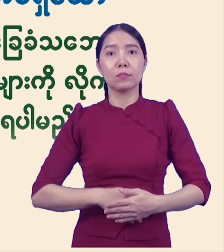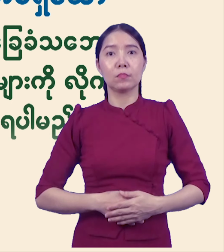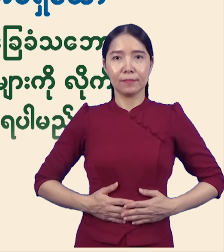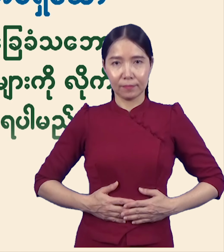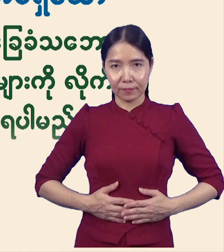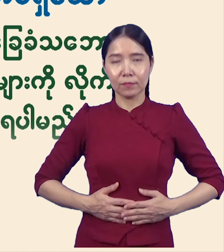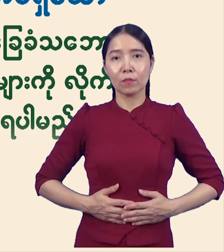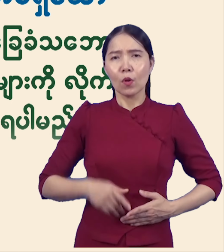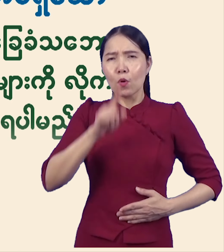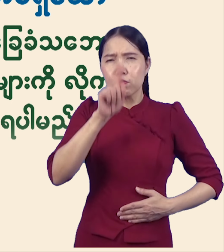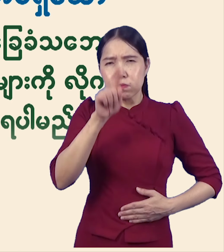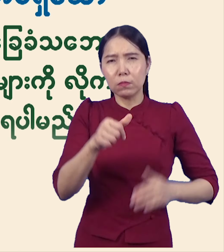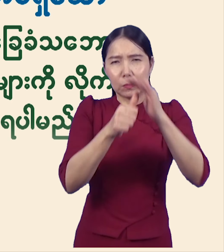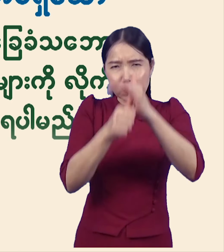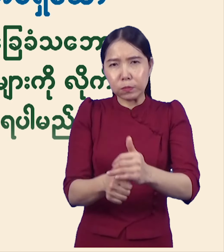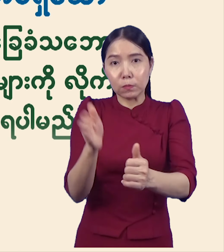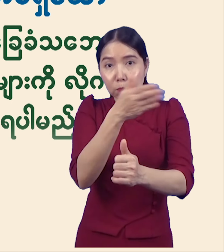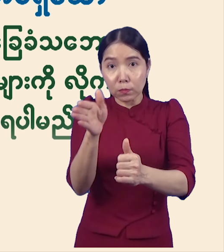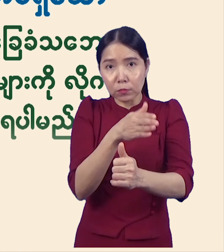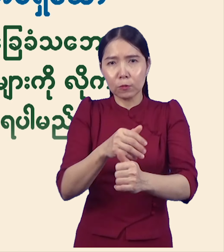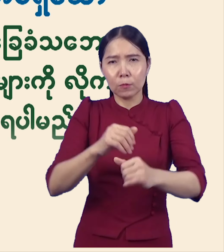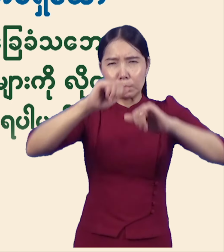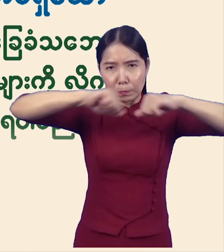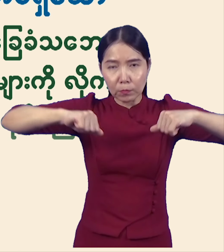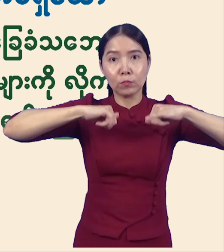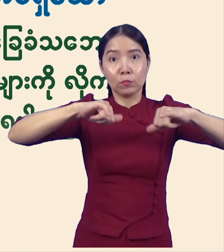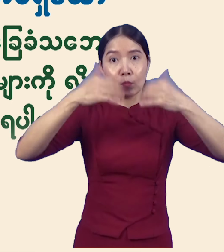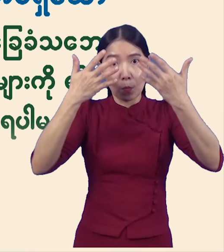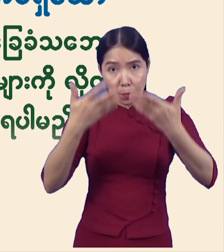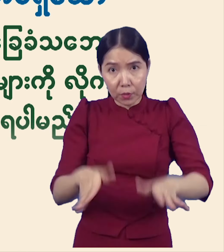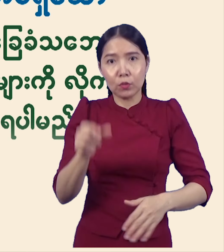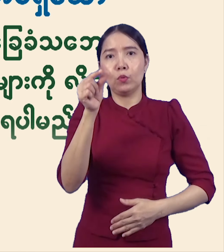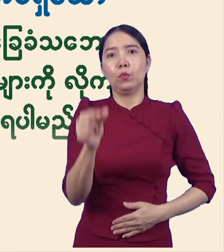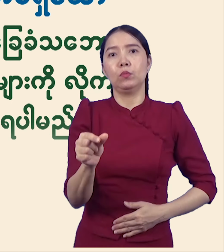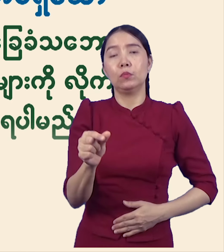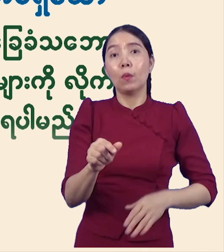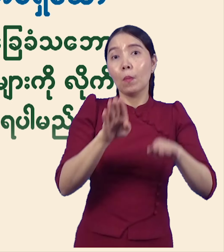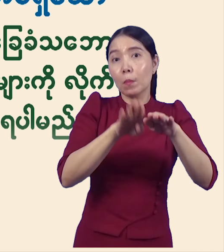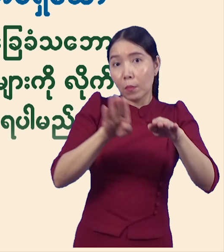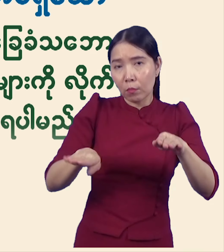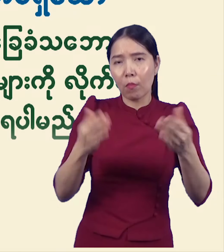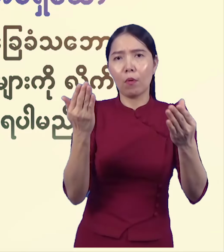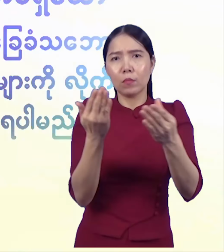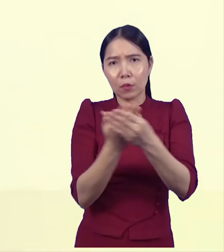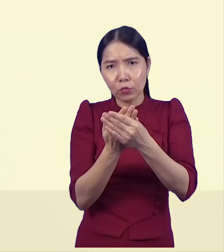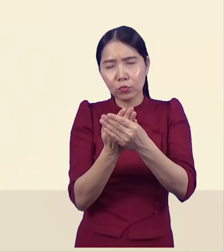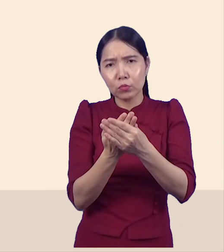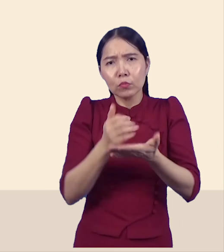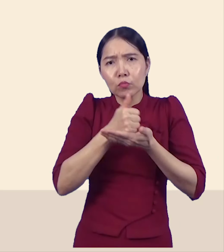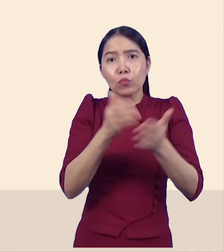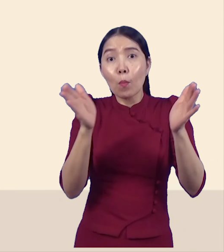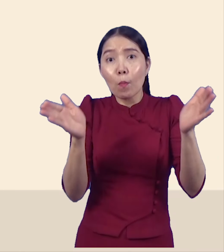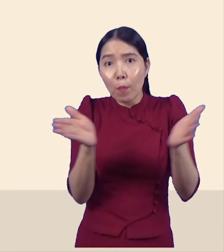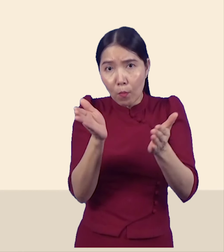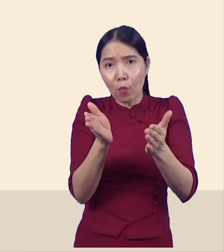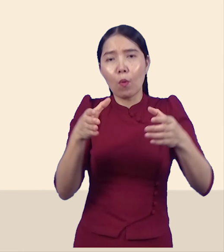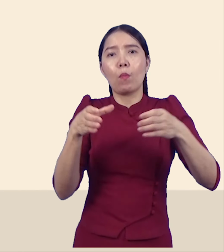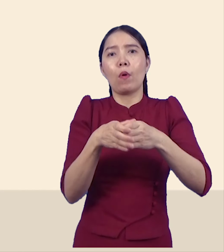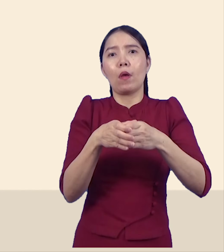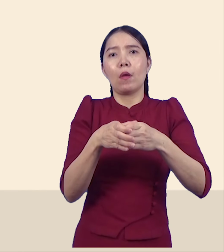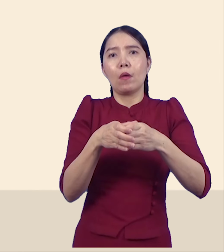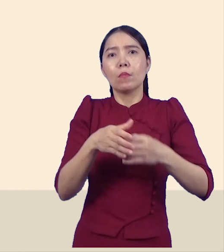လုံခြုံရေးအတွက်၎င်းတို့နဲ့သက်ဆိုင်သောအချက်အလက်များကိုပြည့်ဝထိန်းသိမ်းထားပေးရပါမယ် ။အများပြည်သူများအနေဖြ